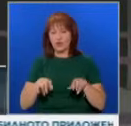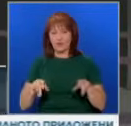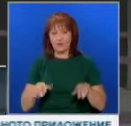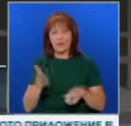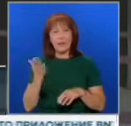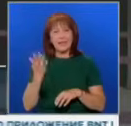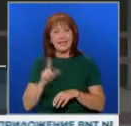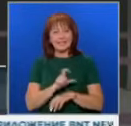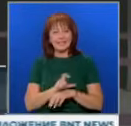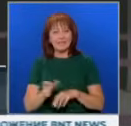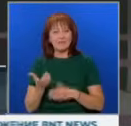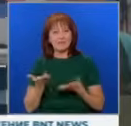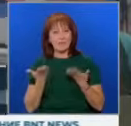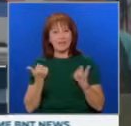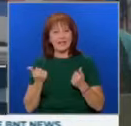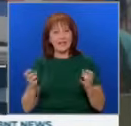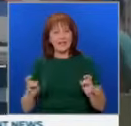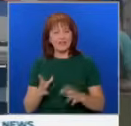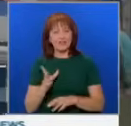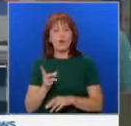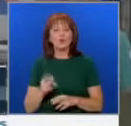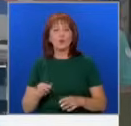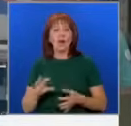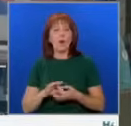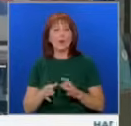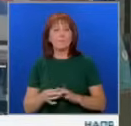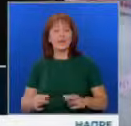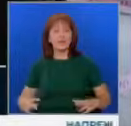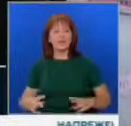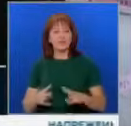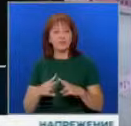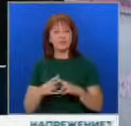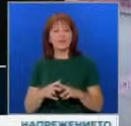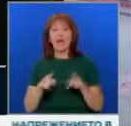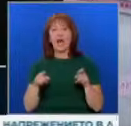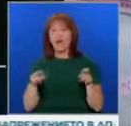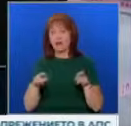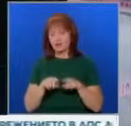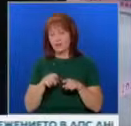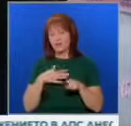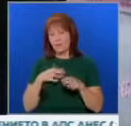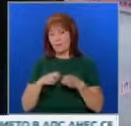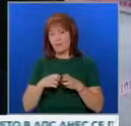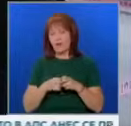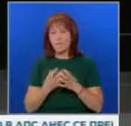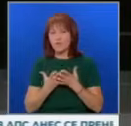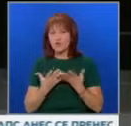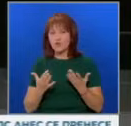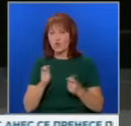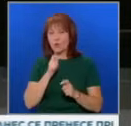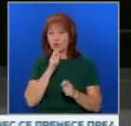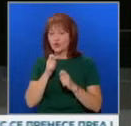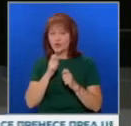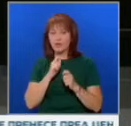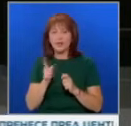преди началото на Олимпиадата в Париж, IT-системите, които отговарят за игрите, също са се сринали. Много журналисти днес не успяха да